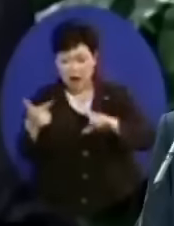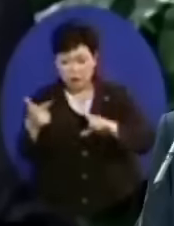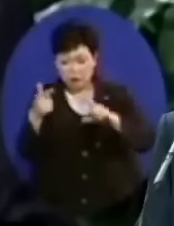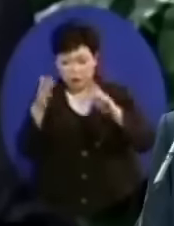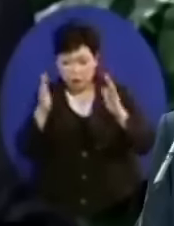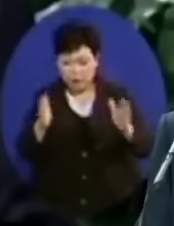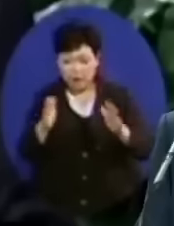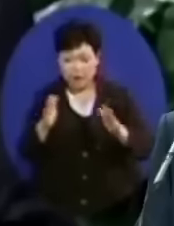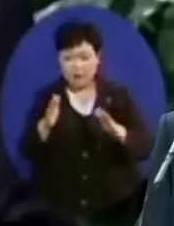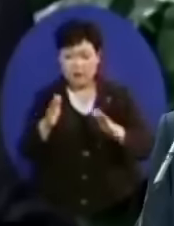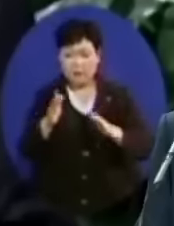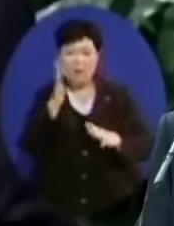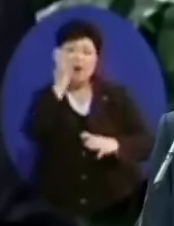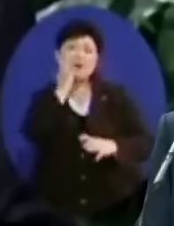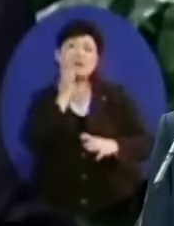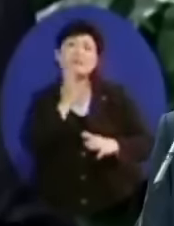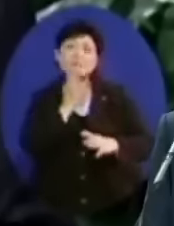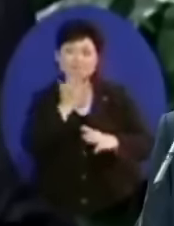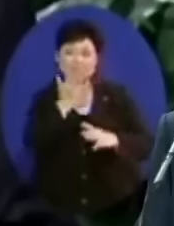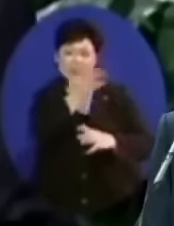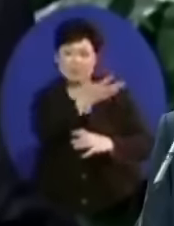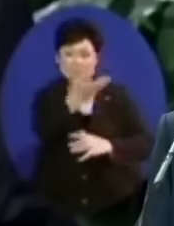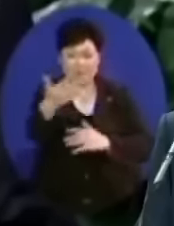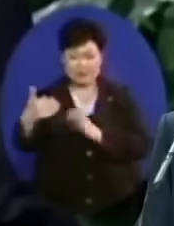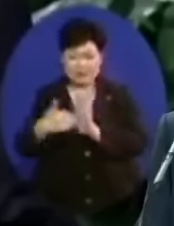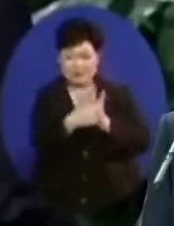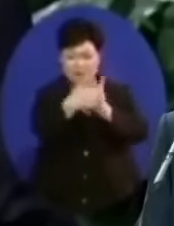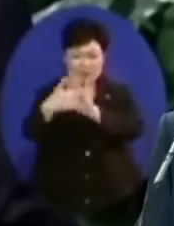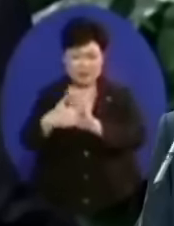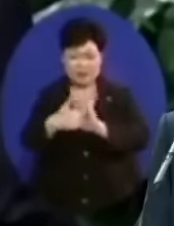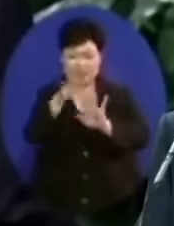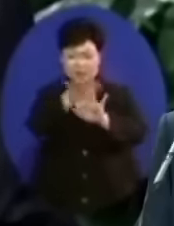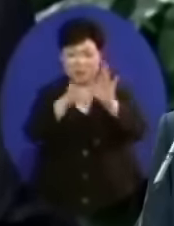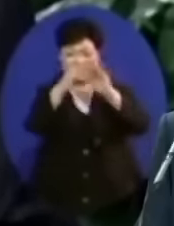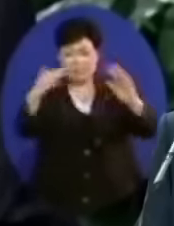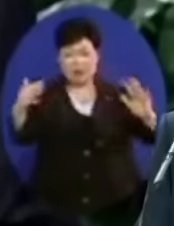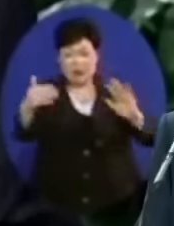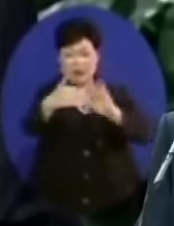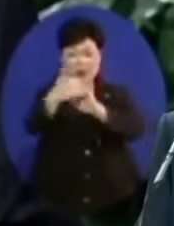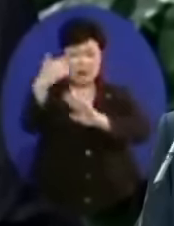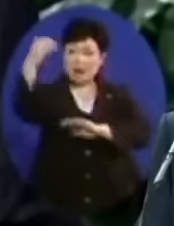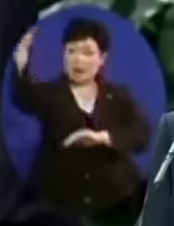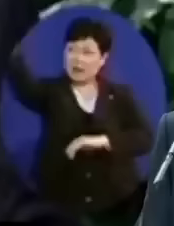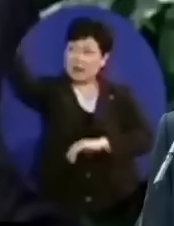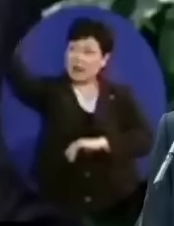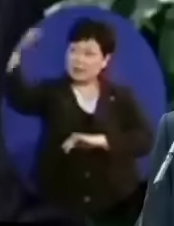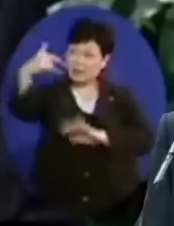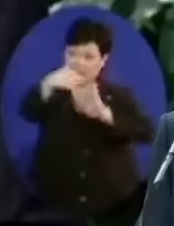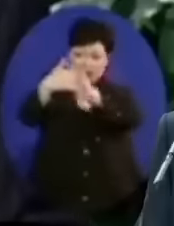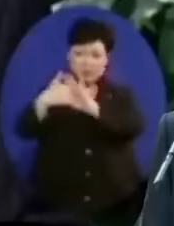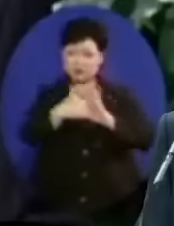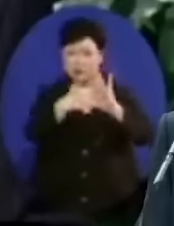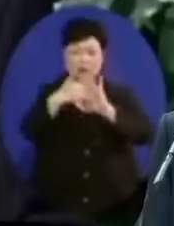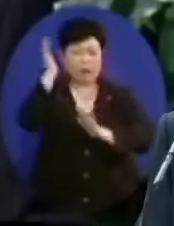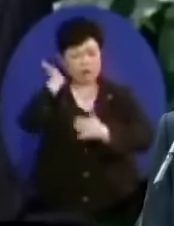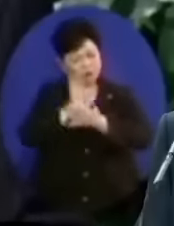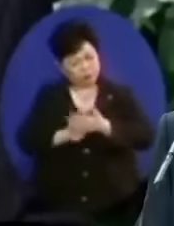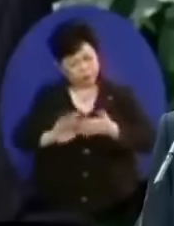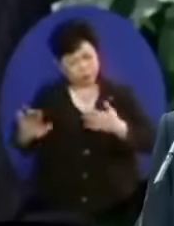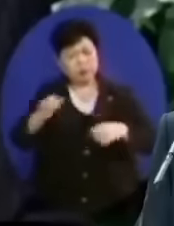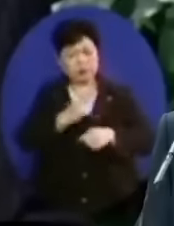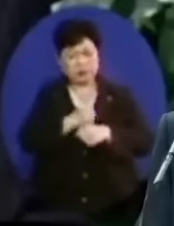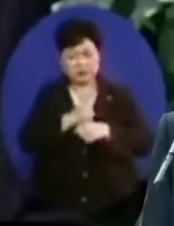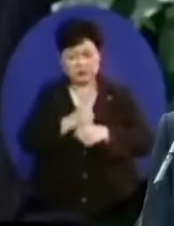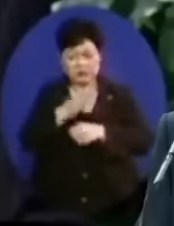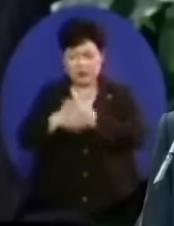돋아나서 그렇게 큰 잎사귀가 펼쳐지는 것은 기적이 아니오는 그런 일이 날 수 없습니다. 하나님 기적으로 박냉쿨을 요나의